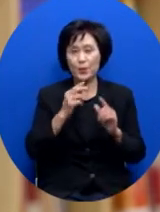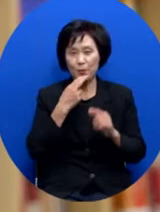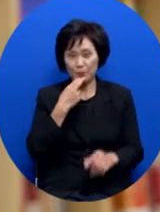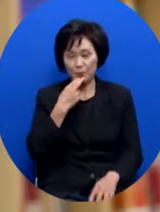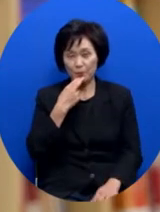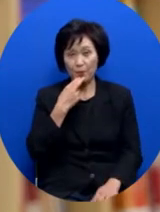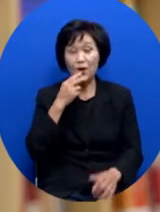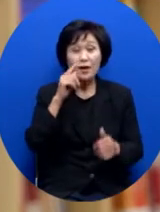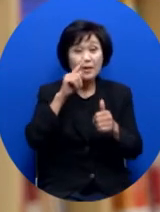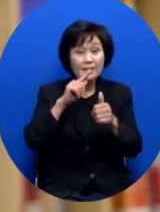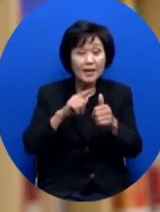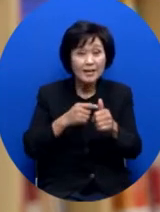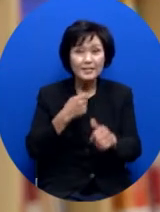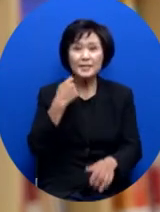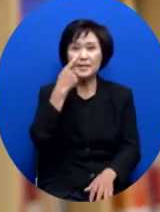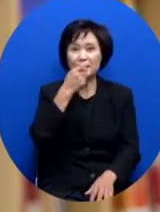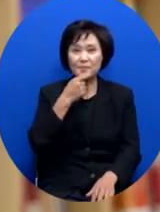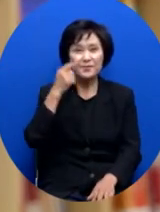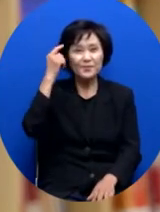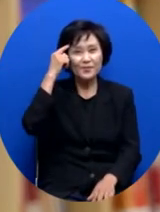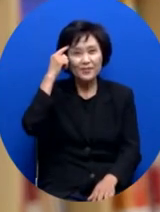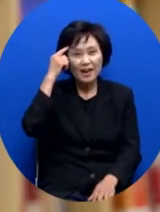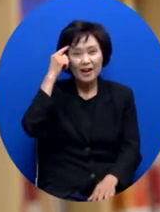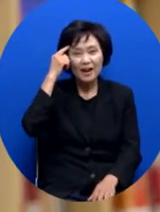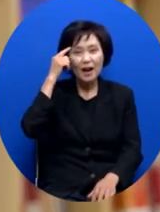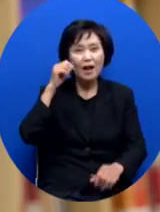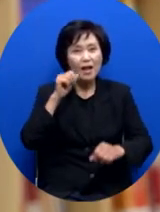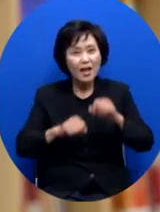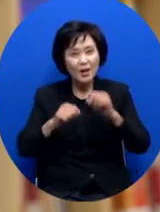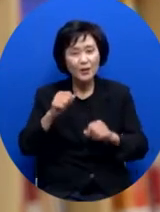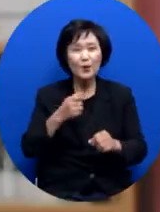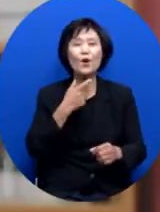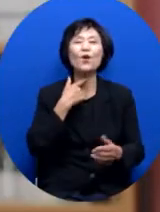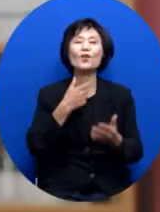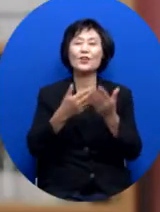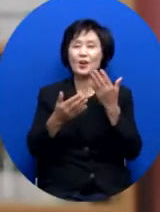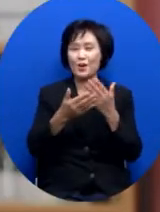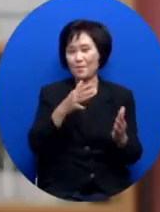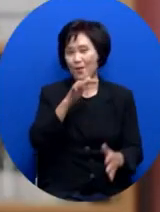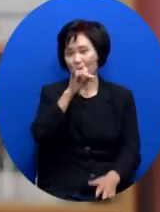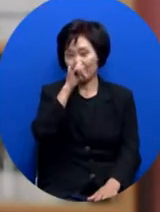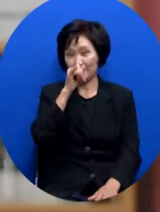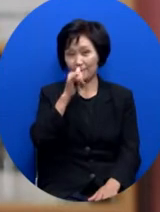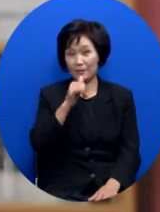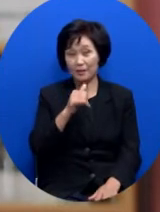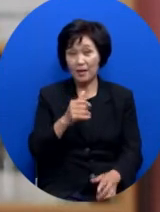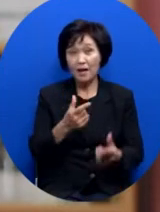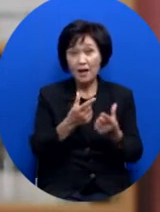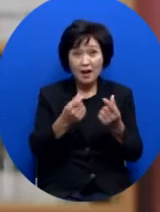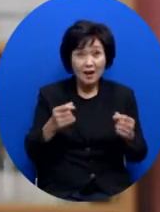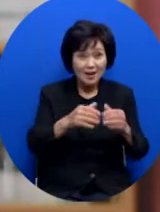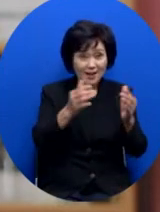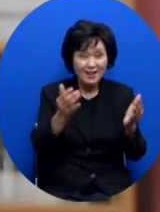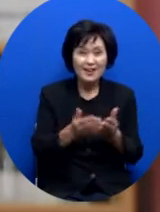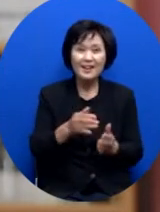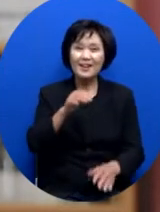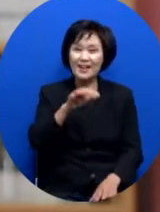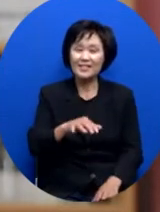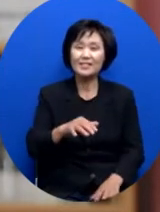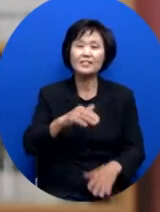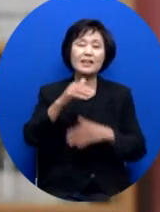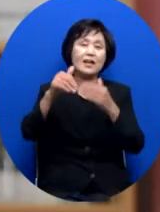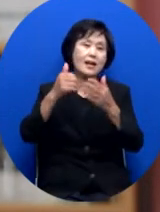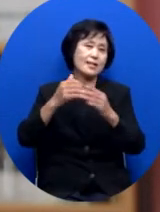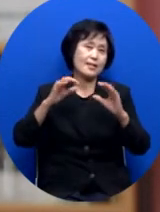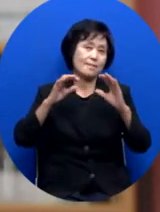아이들이 입술과 생각들이 변하는 것들 경험하게 되는데요 바로의 공동체 안에서 하나님 나라의 환대 구운동 치안의